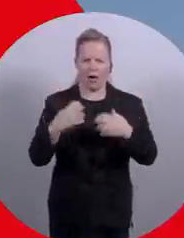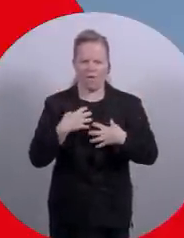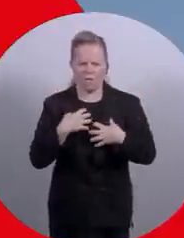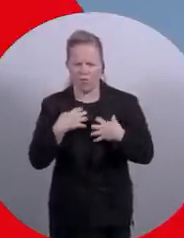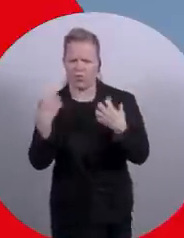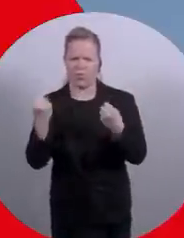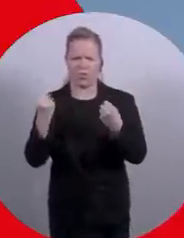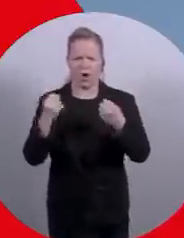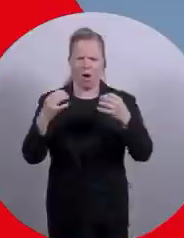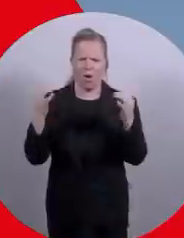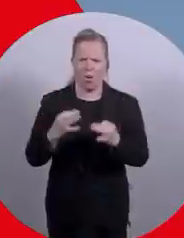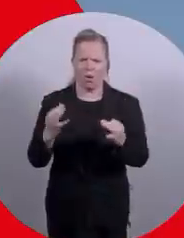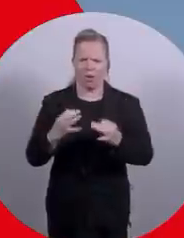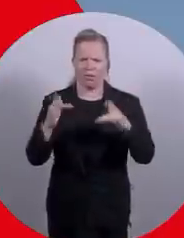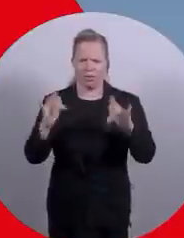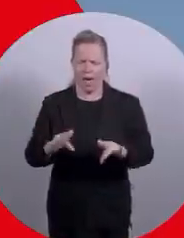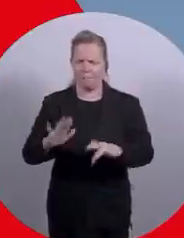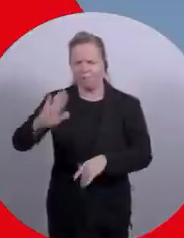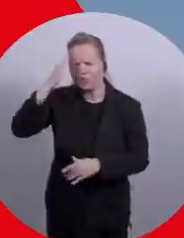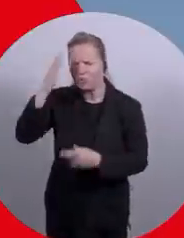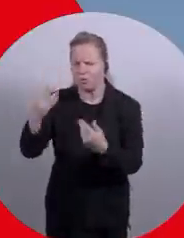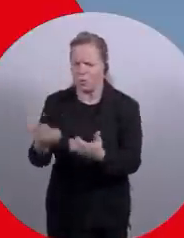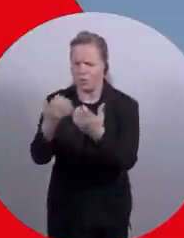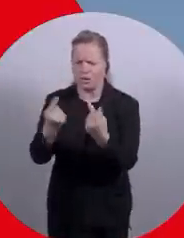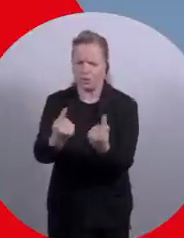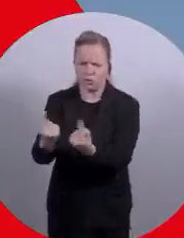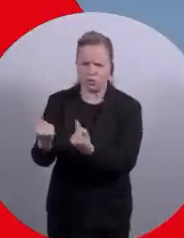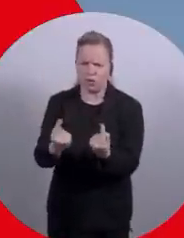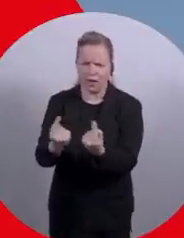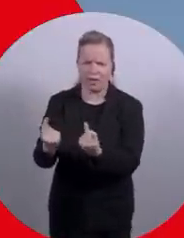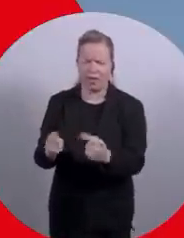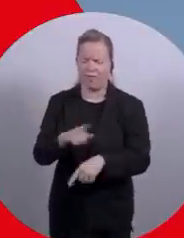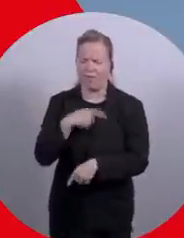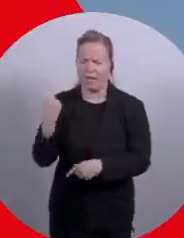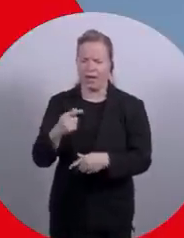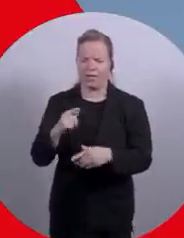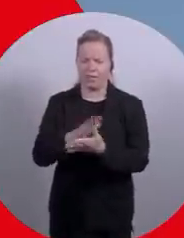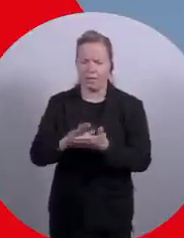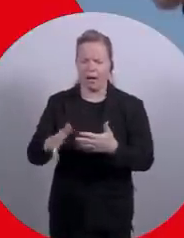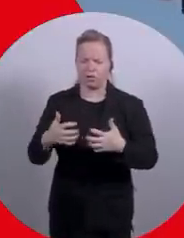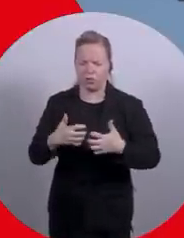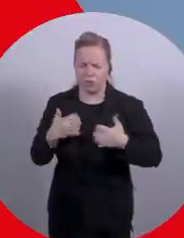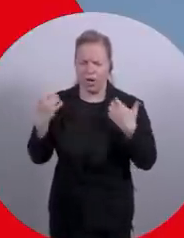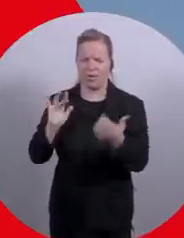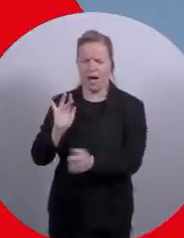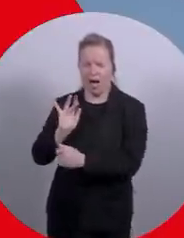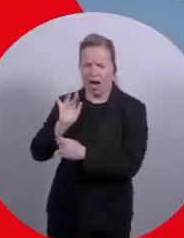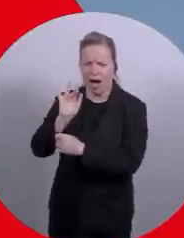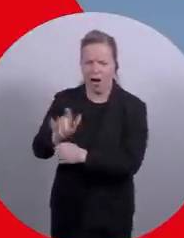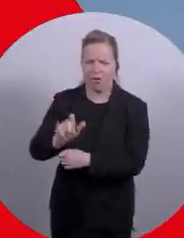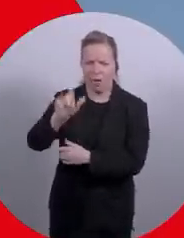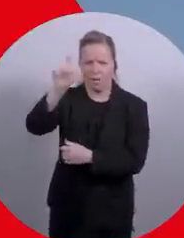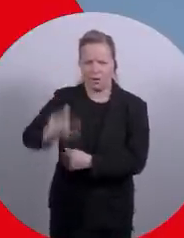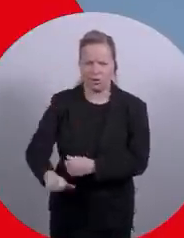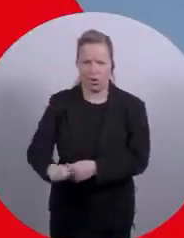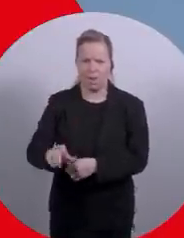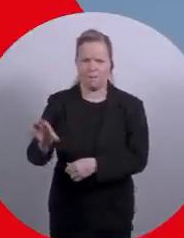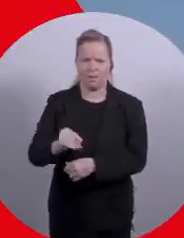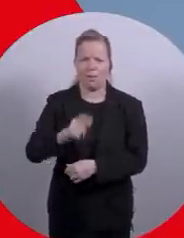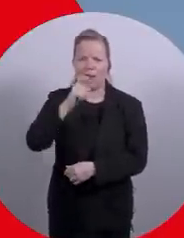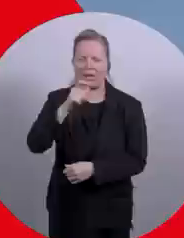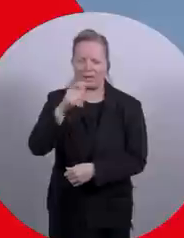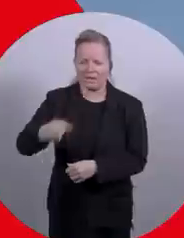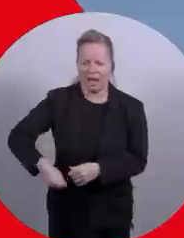Situationen und bewusst produzierten Zustände dass wir die nie gelenkt haben gegenüber den Menschen nehmen plastiksackel bei uns ankommen sind